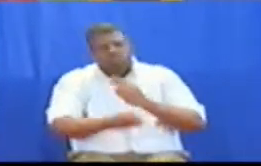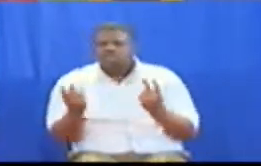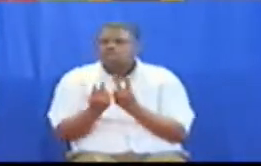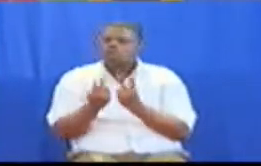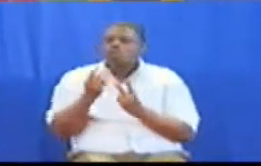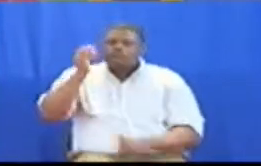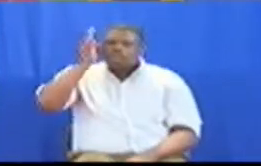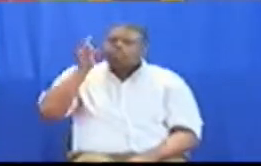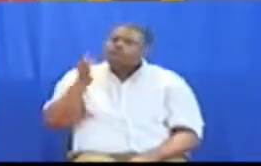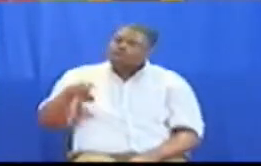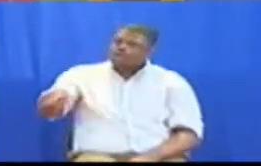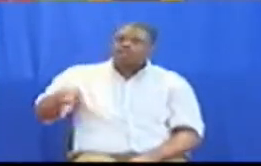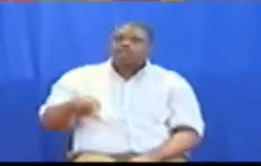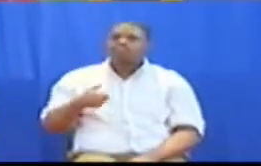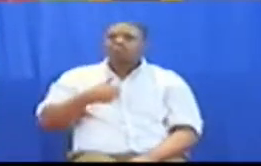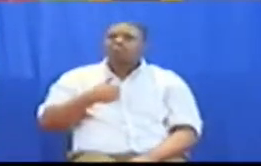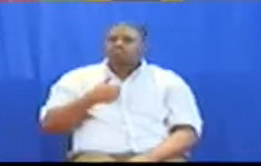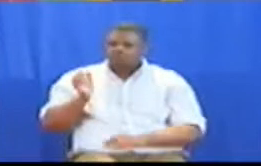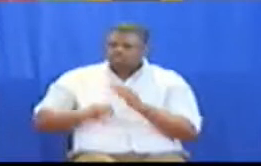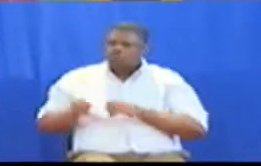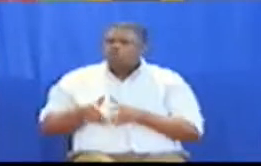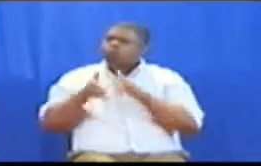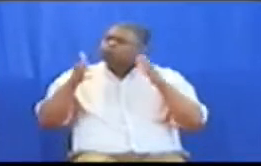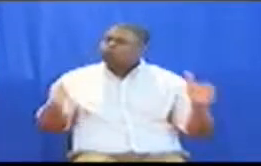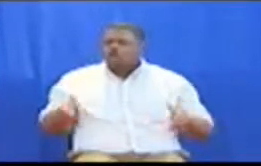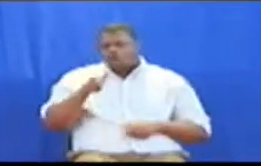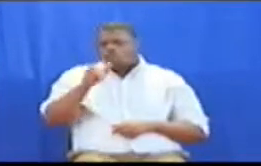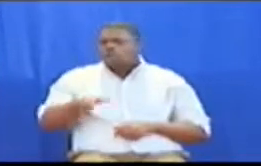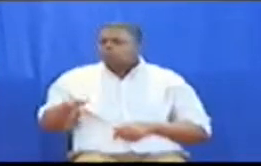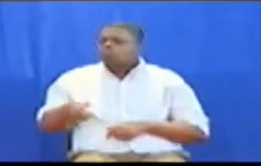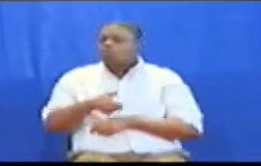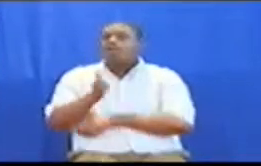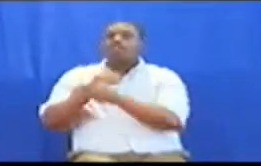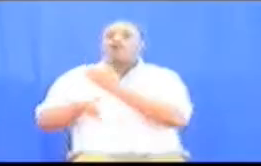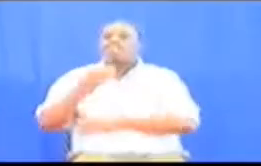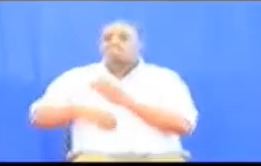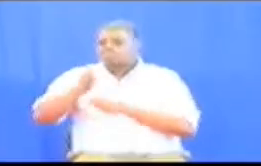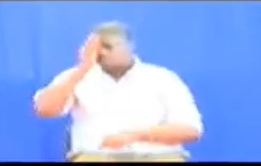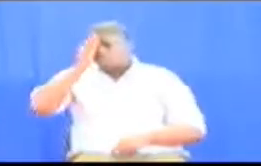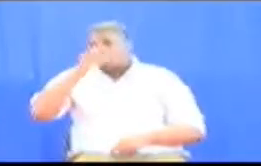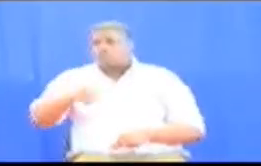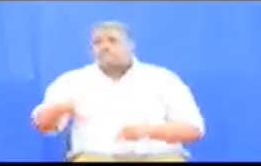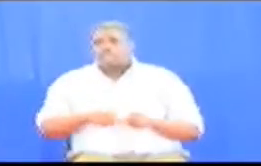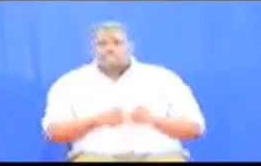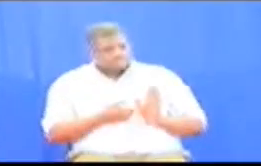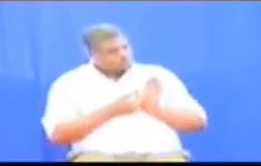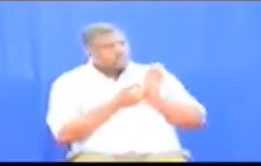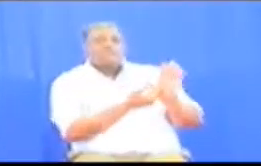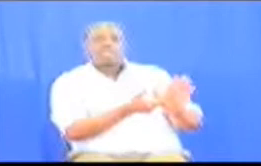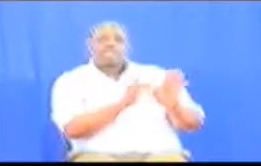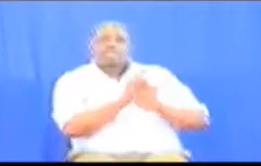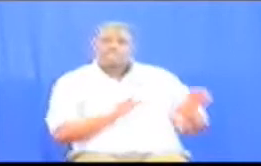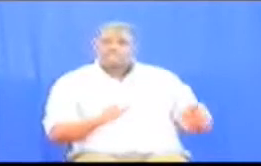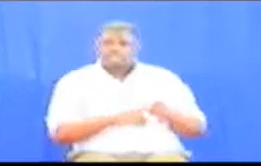mchango mkubwa wa watu wenye ulemavu, kuwapa nafasi kubwa kwenye serikali yake. Ameonyesha